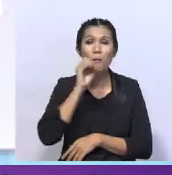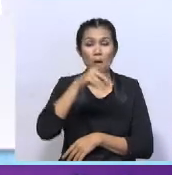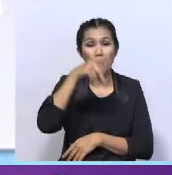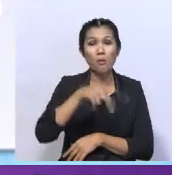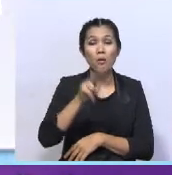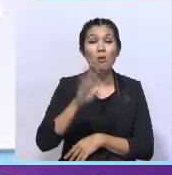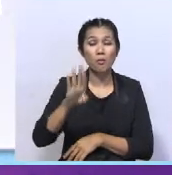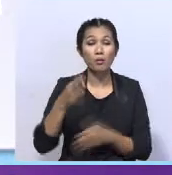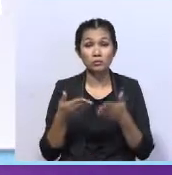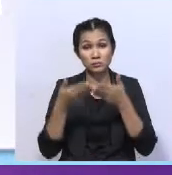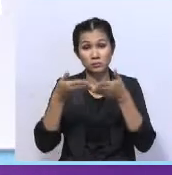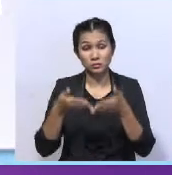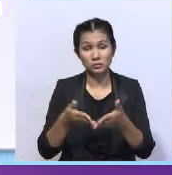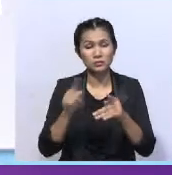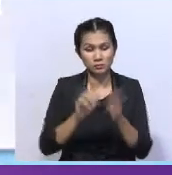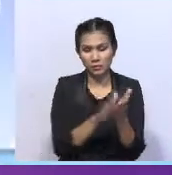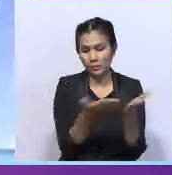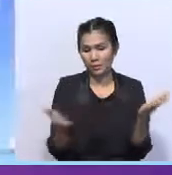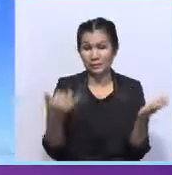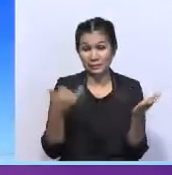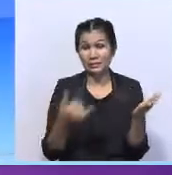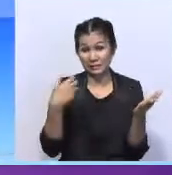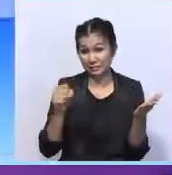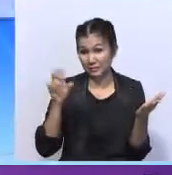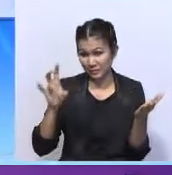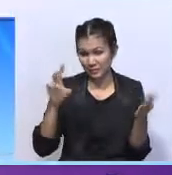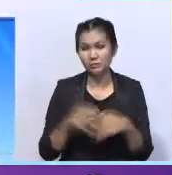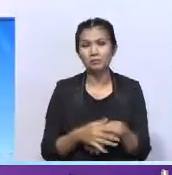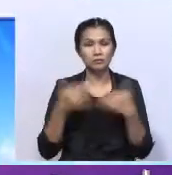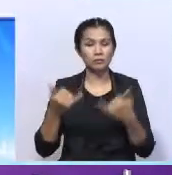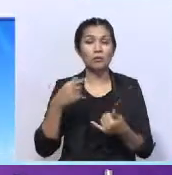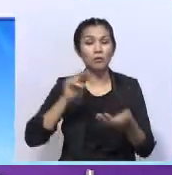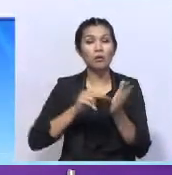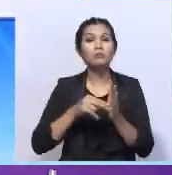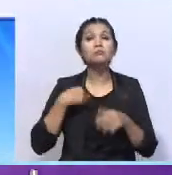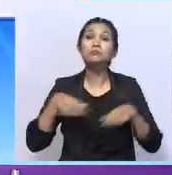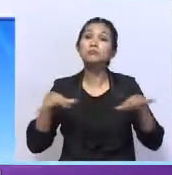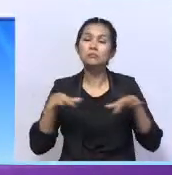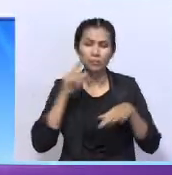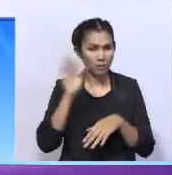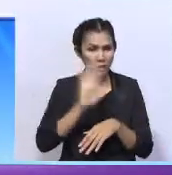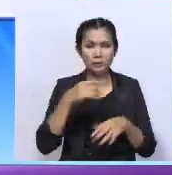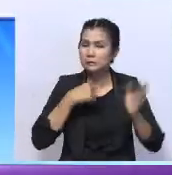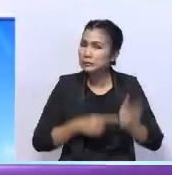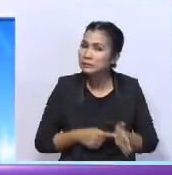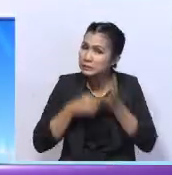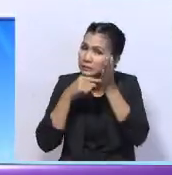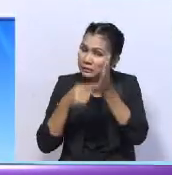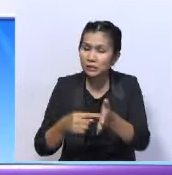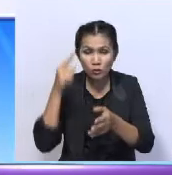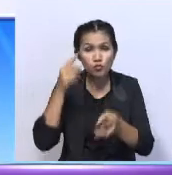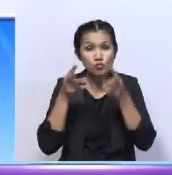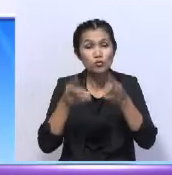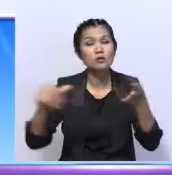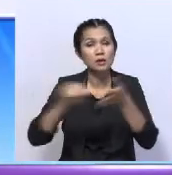เดินเรือในน่านน้ำไทยฉบับ17แล้วกรมเจ้าท่าก็ไม่ได้นิ่งนอนใจนะคะจึงได้เสนอมาตรการเพื่อแก้ปัญห